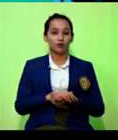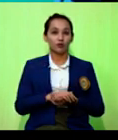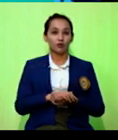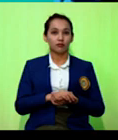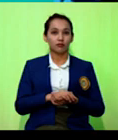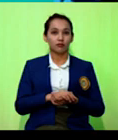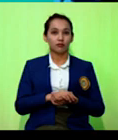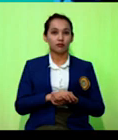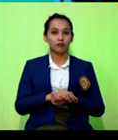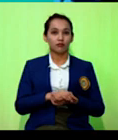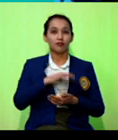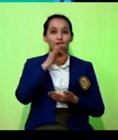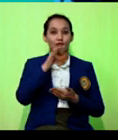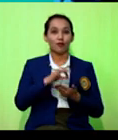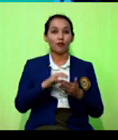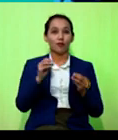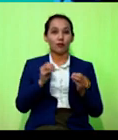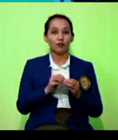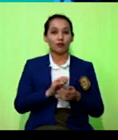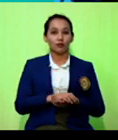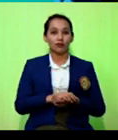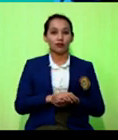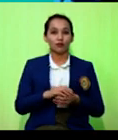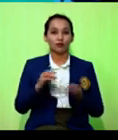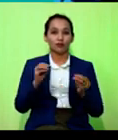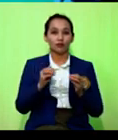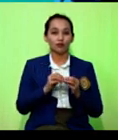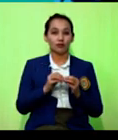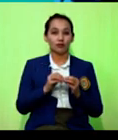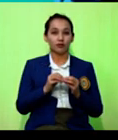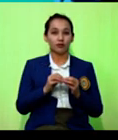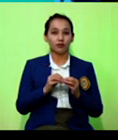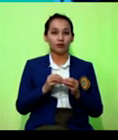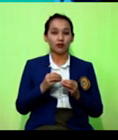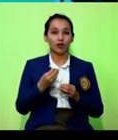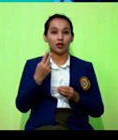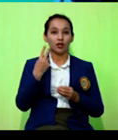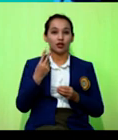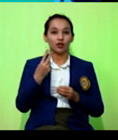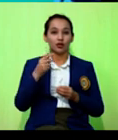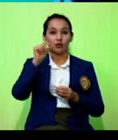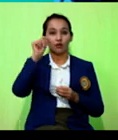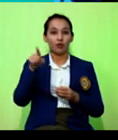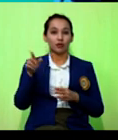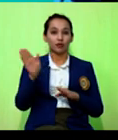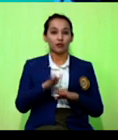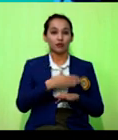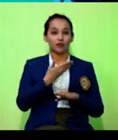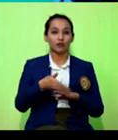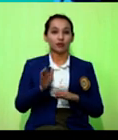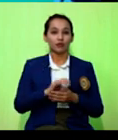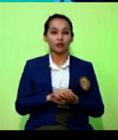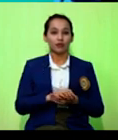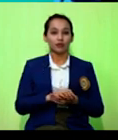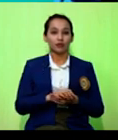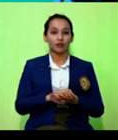sonlarning ayirmasi 10 ga teng edi. 10 o'z o'rnida 2 ta oyga bo'linadi. U nechiga teng bo'ladi?